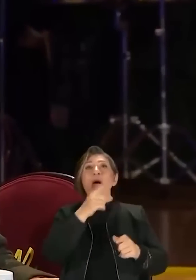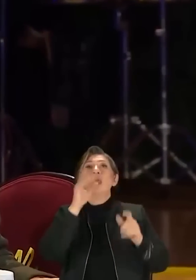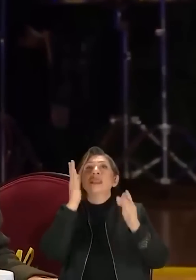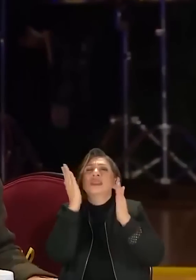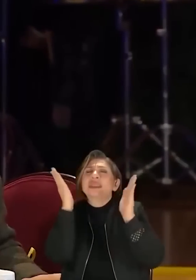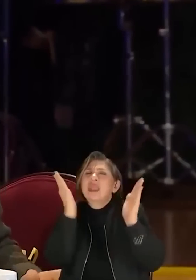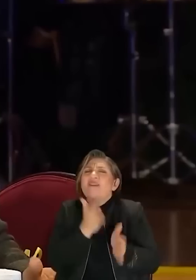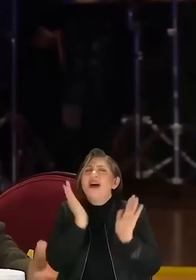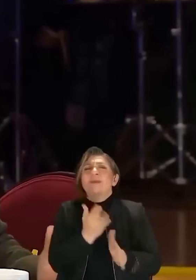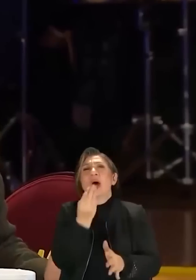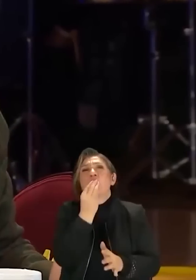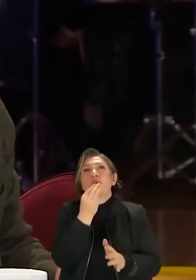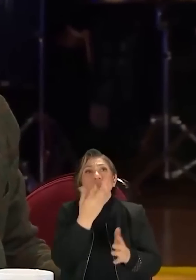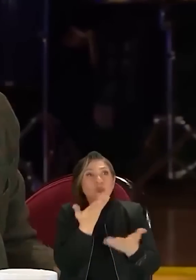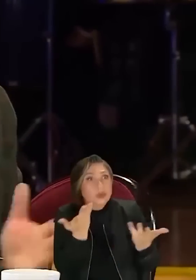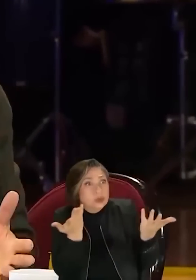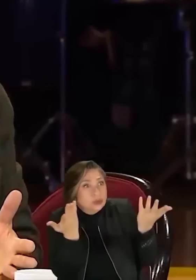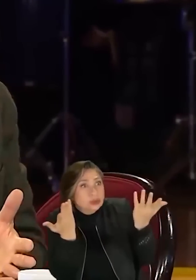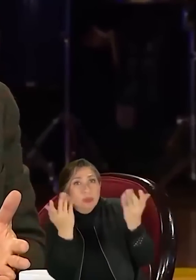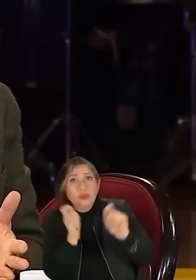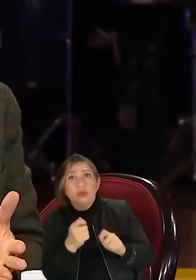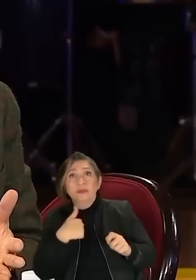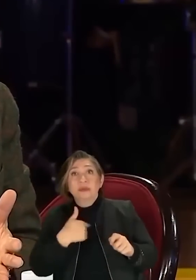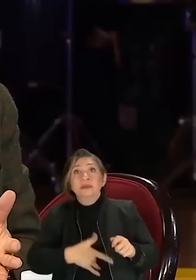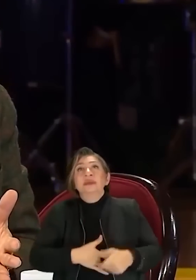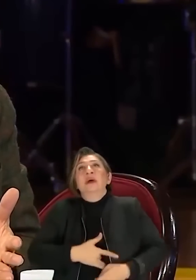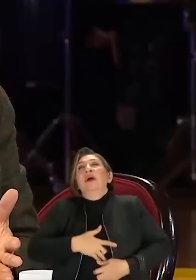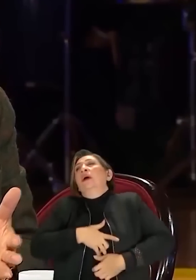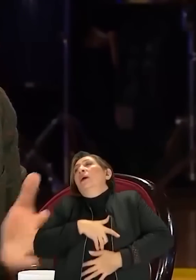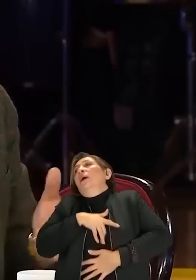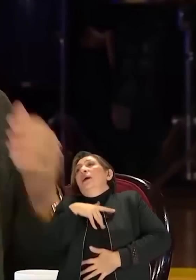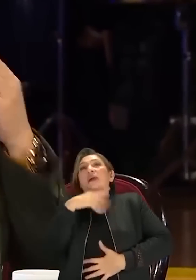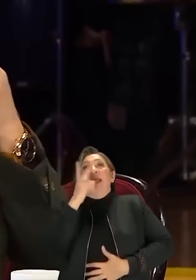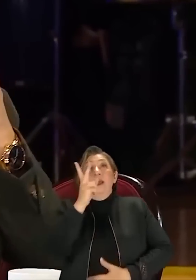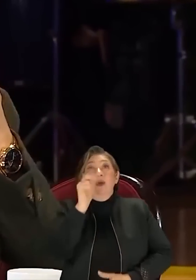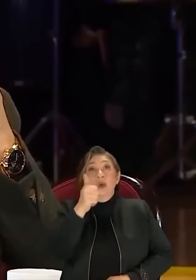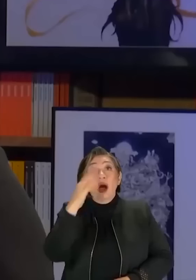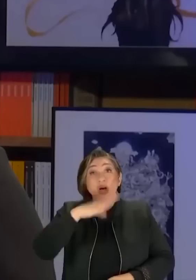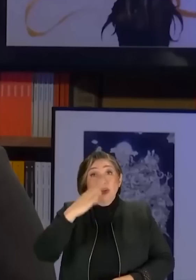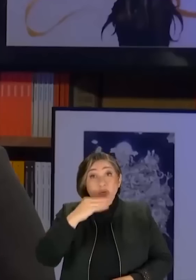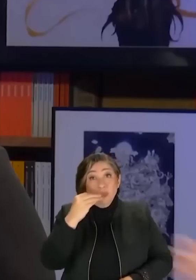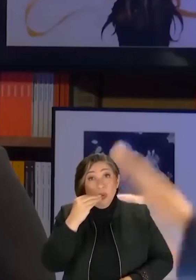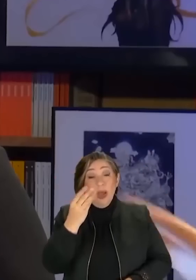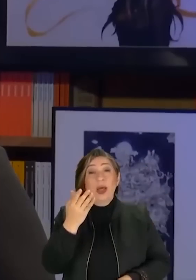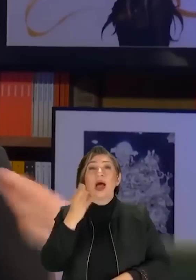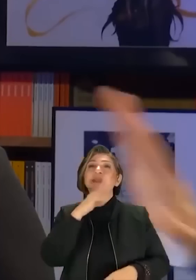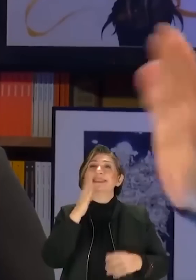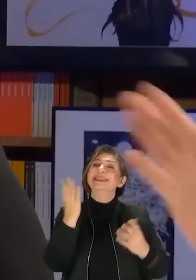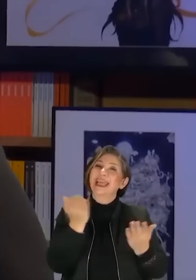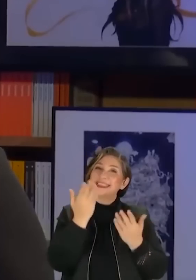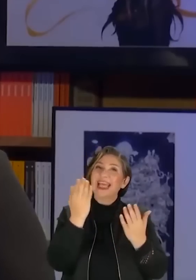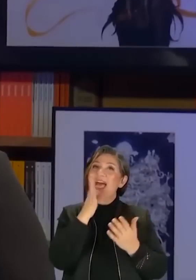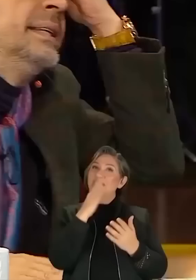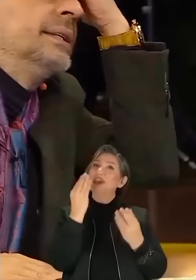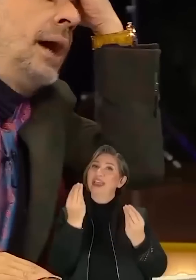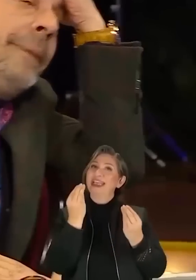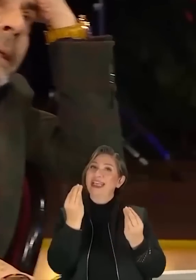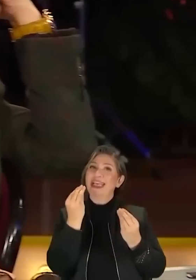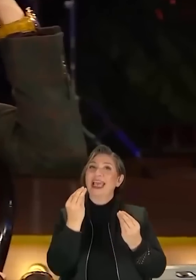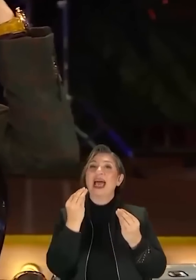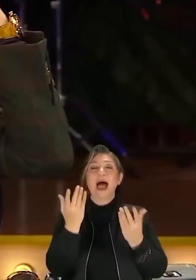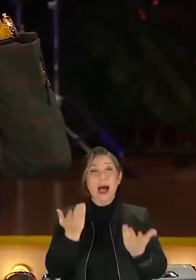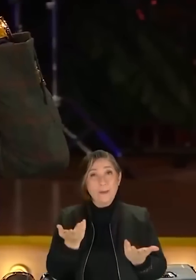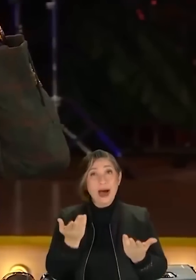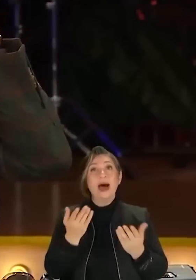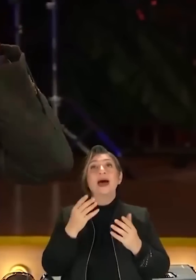yemek yiyor. Ya diyorum ki siz nasıl yapıyorsunuz? Ya biz burada mide fesadı geçirdik iki günde. Bir de acı yiyorlar. Acı tamam. Acı iyi. Acı iyidir